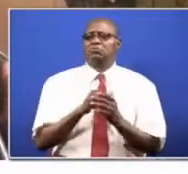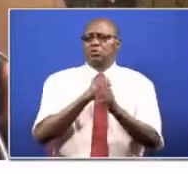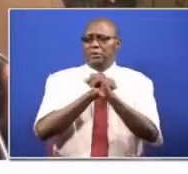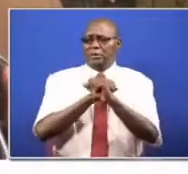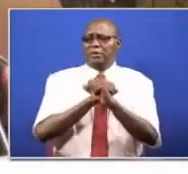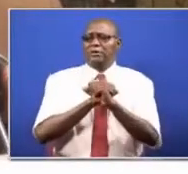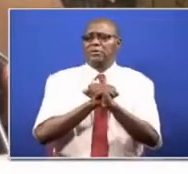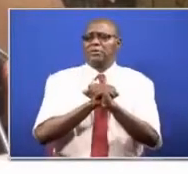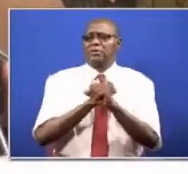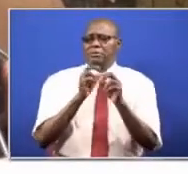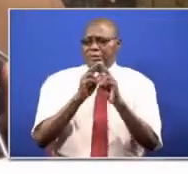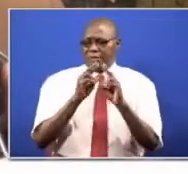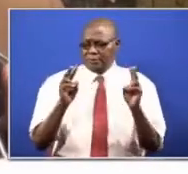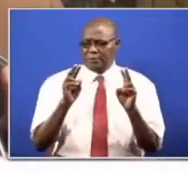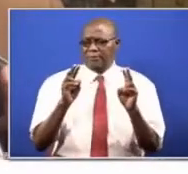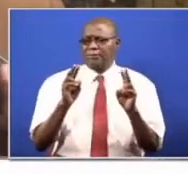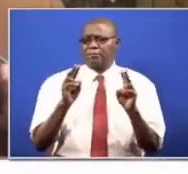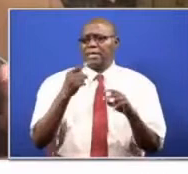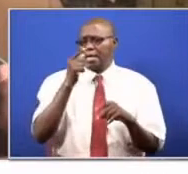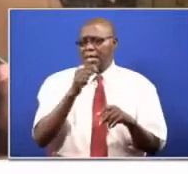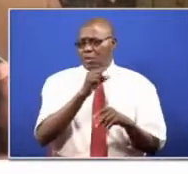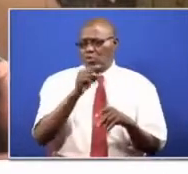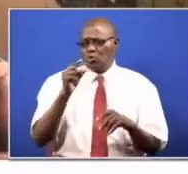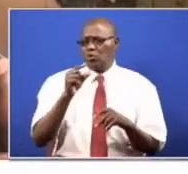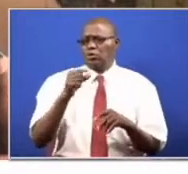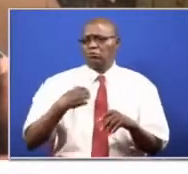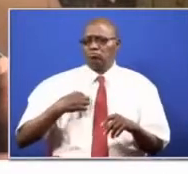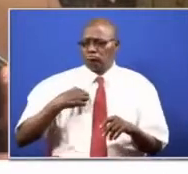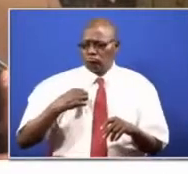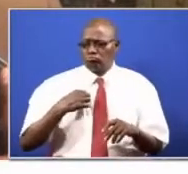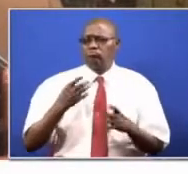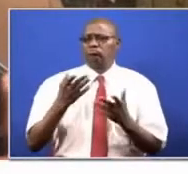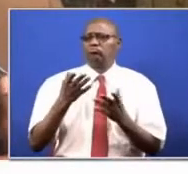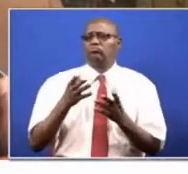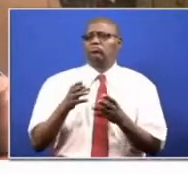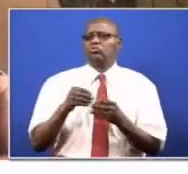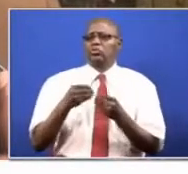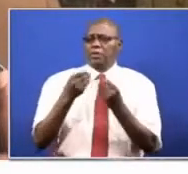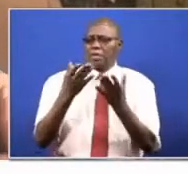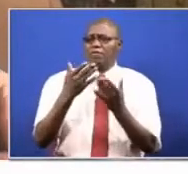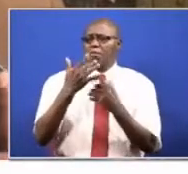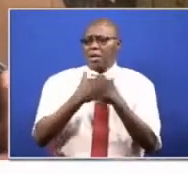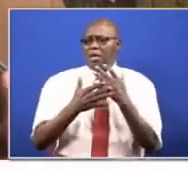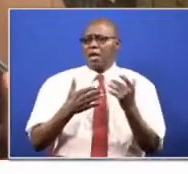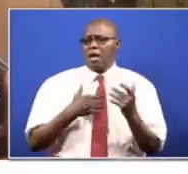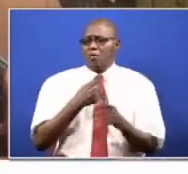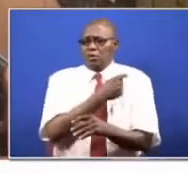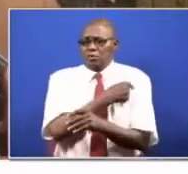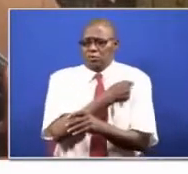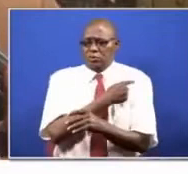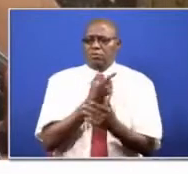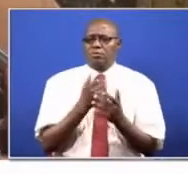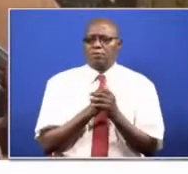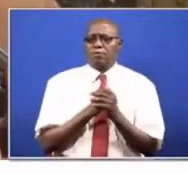wakitusaidia kutoa damu kwa hospitali zetu. Tumeweka mikakati ya kuweza kupata damu nyingi katika hospitali